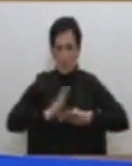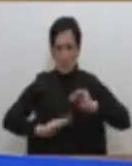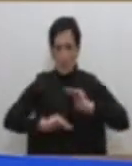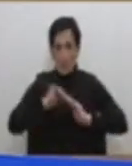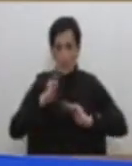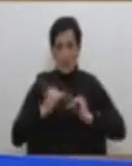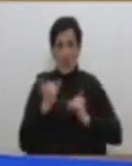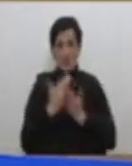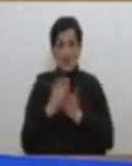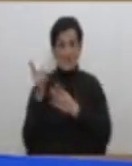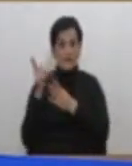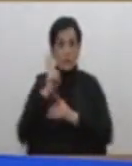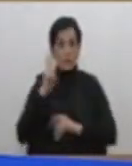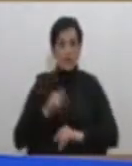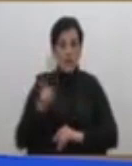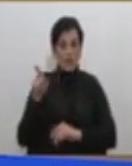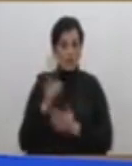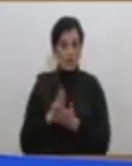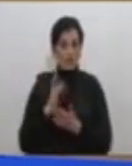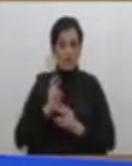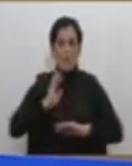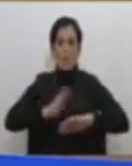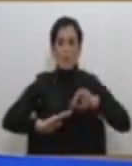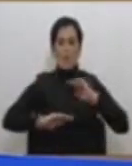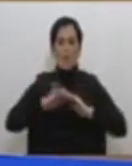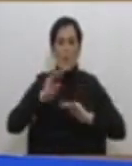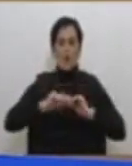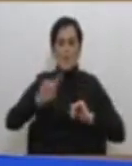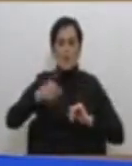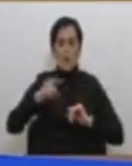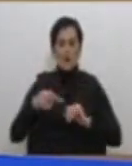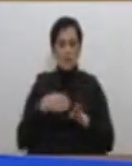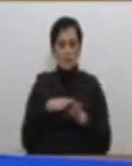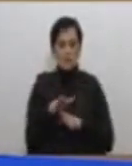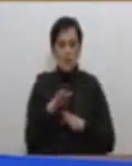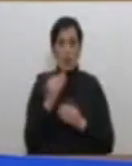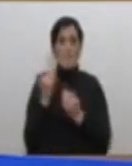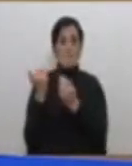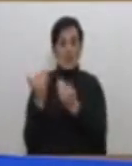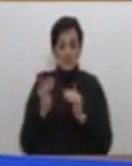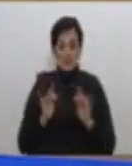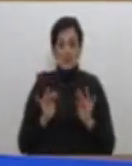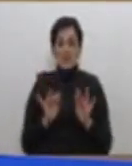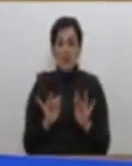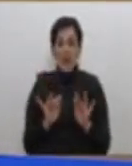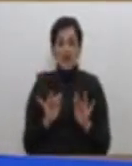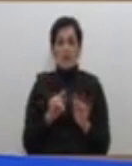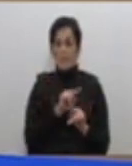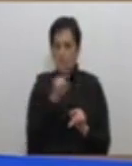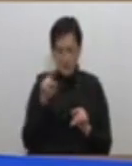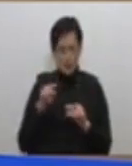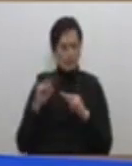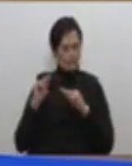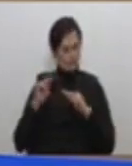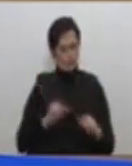akhla imqopebian Ukrainashi profesiuli movaleobebis shesasrulebat. Es mati sakme aravis zen naklebi ghuatsli ar aris